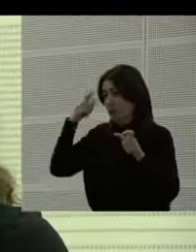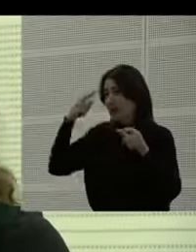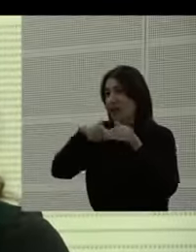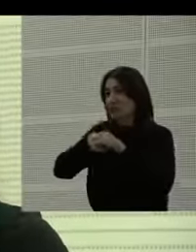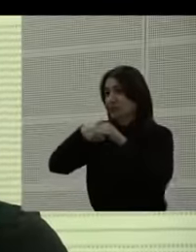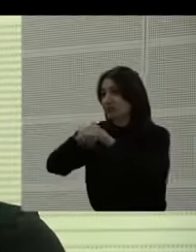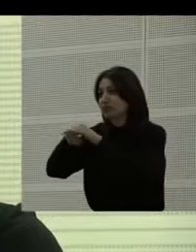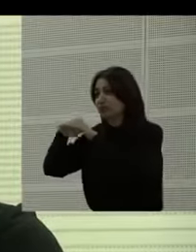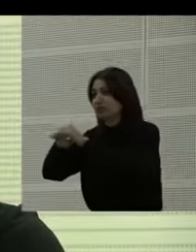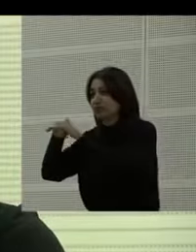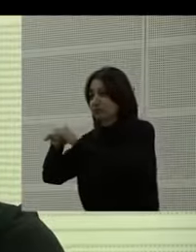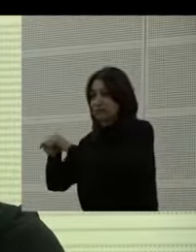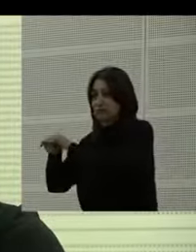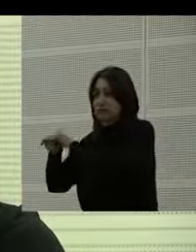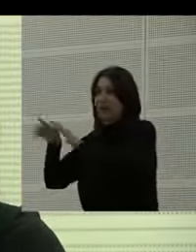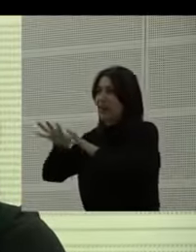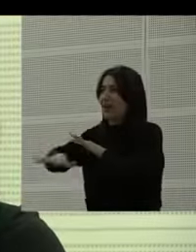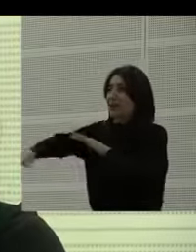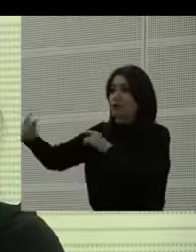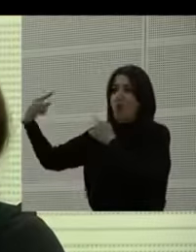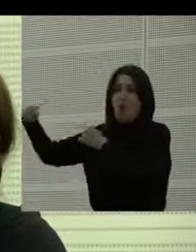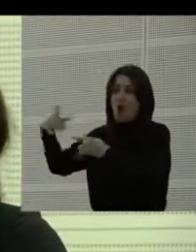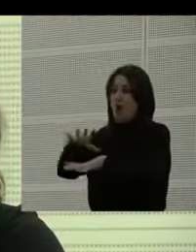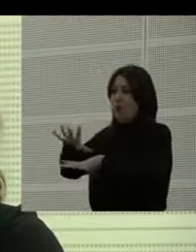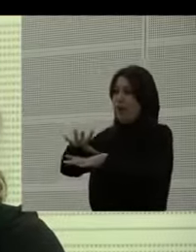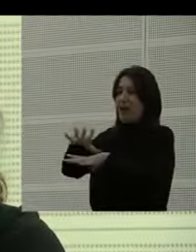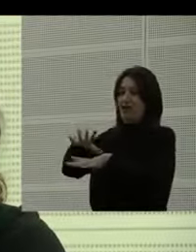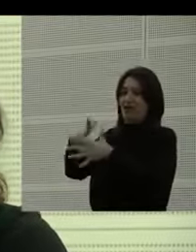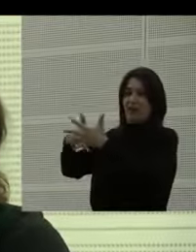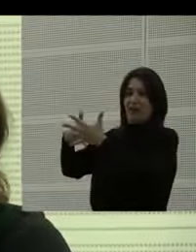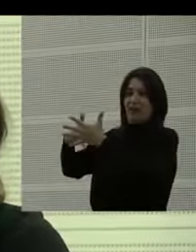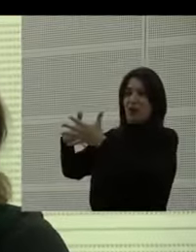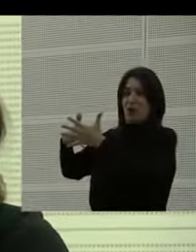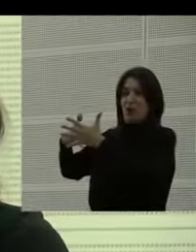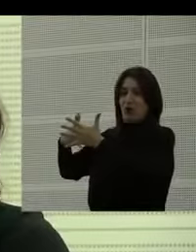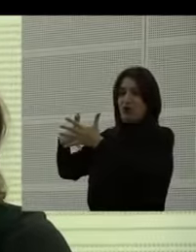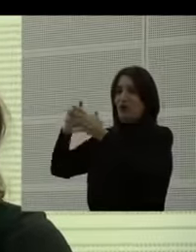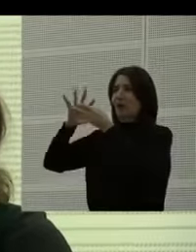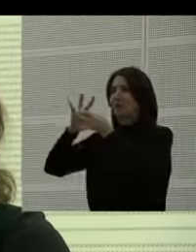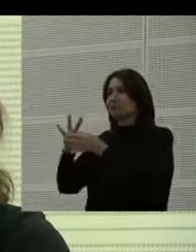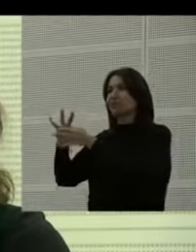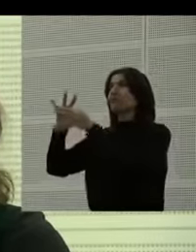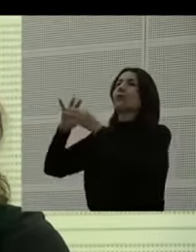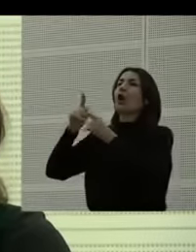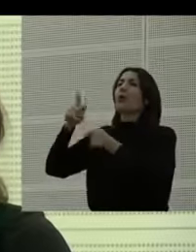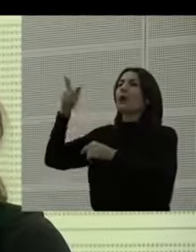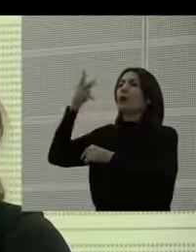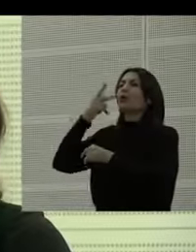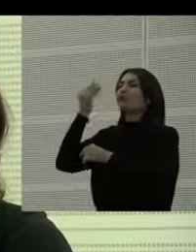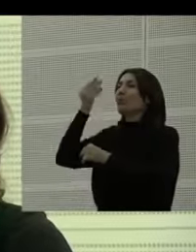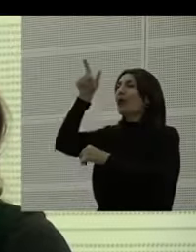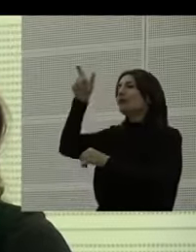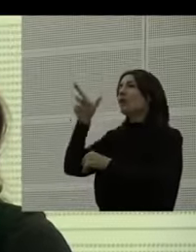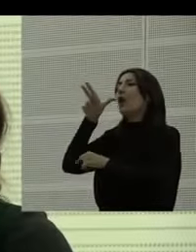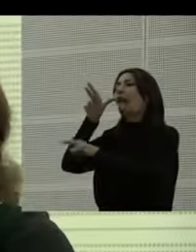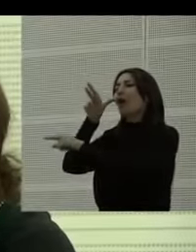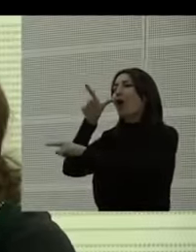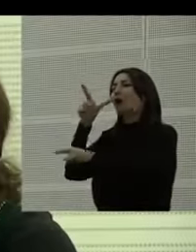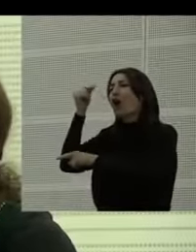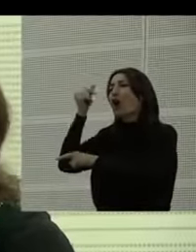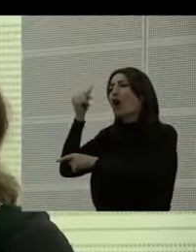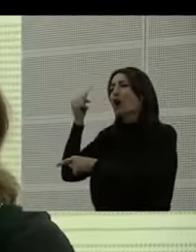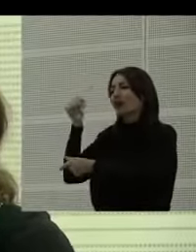riletto per questa occasione la favola, mi è venuta in mente questa immagine di una donna con un bambino